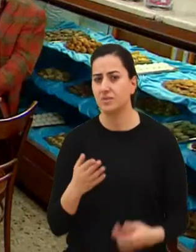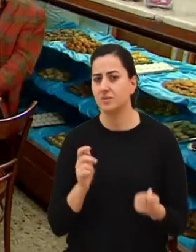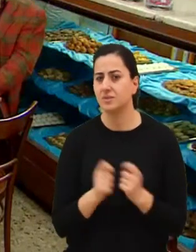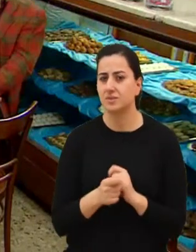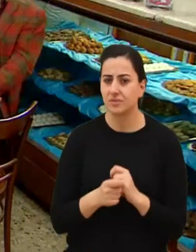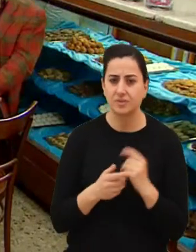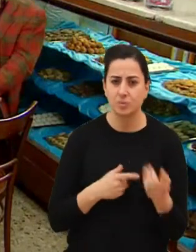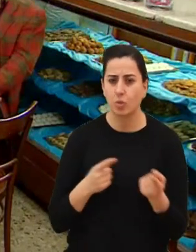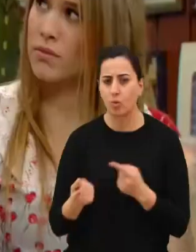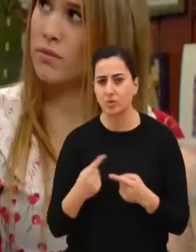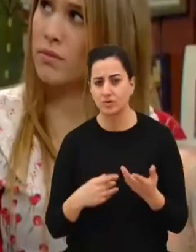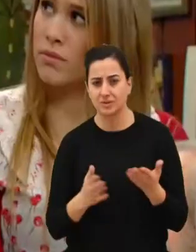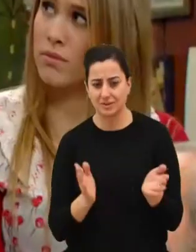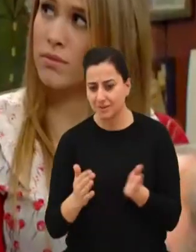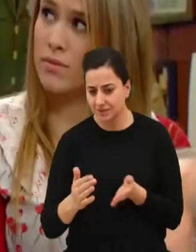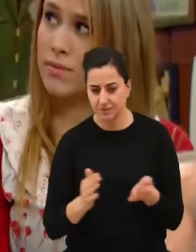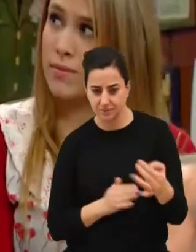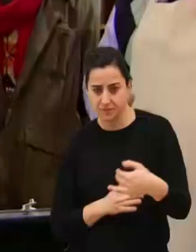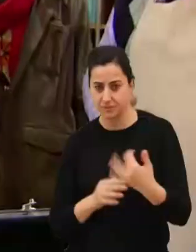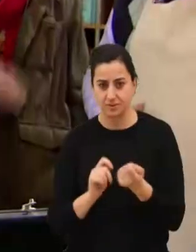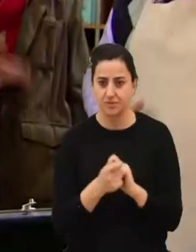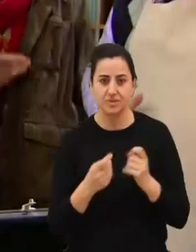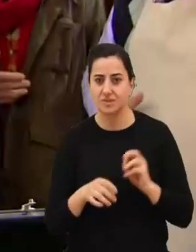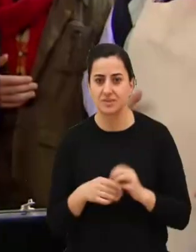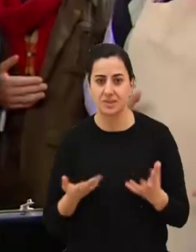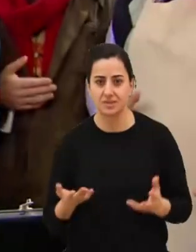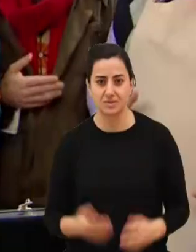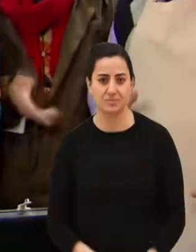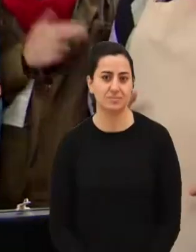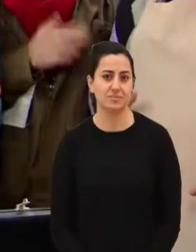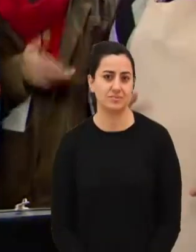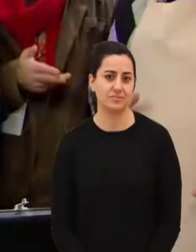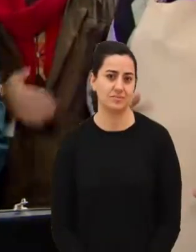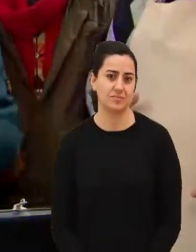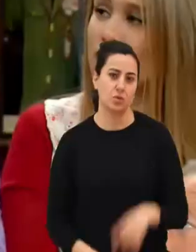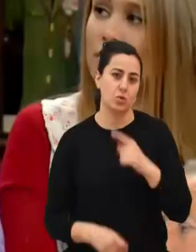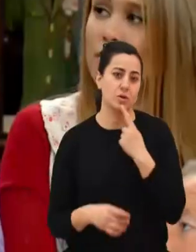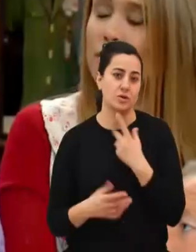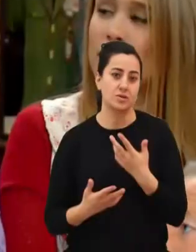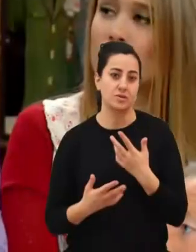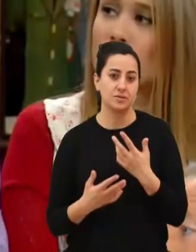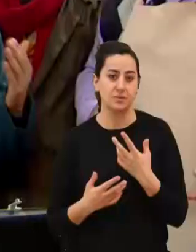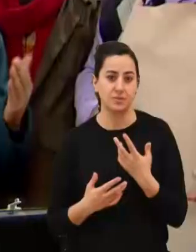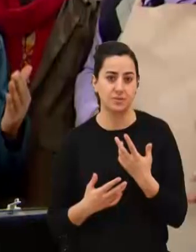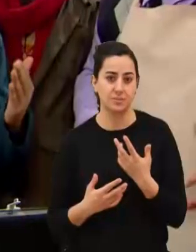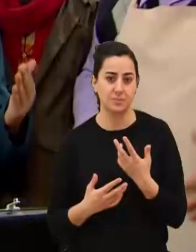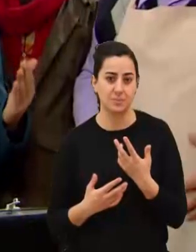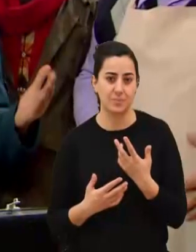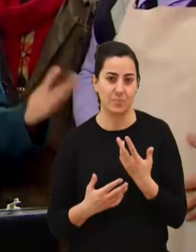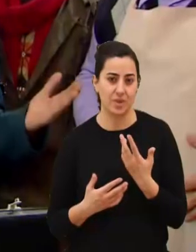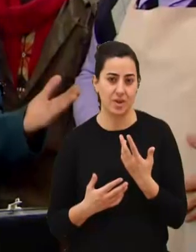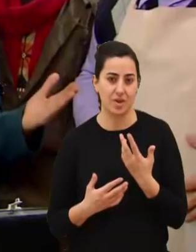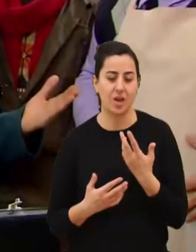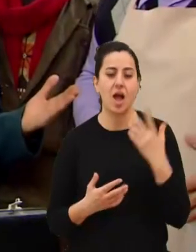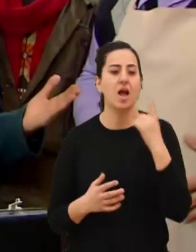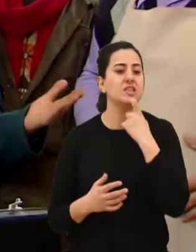çeviriyor? Bu nasıl çeviriyor yani? Böyle çeviriyor değil bu abi. Ha? Dil çeviriyor. Değil mi? Ya sen tamam. İngilizceyi buraya çeviriyor. Diyorsun ki ona... How old